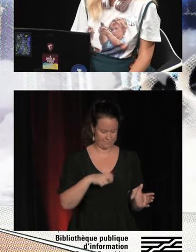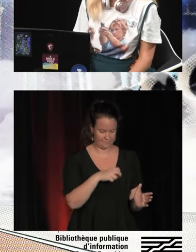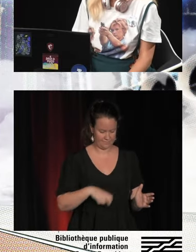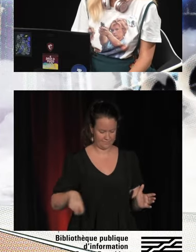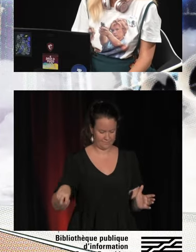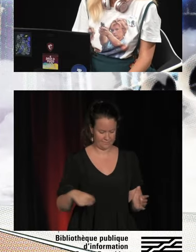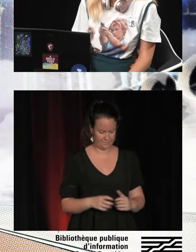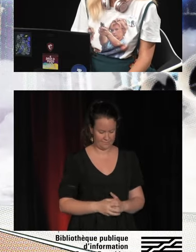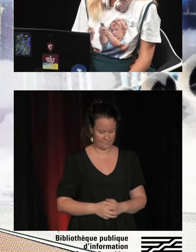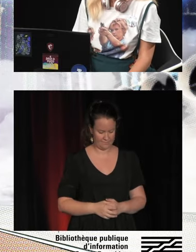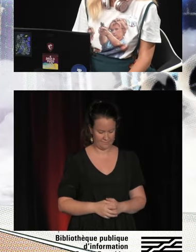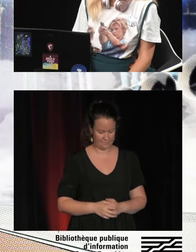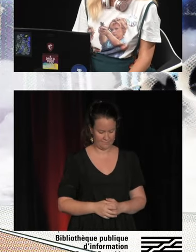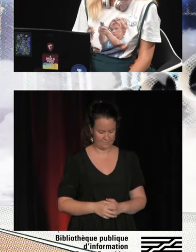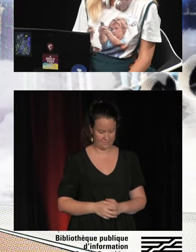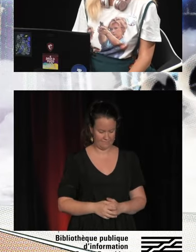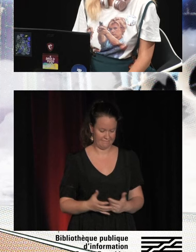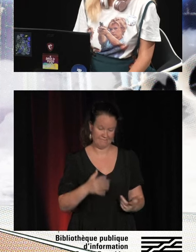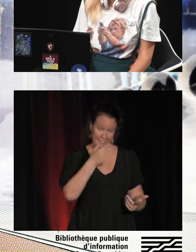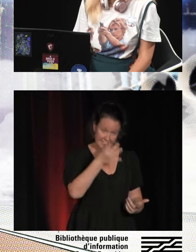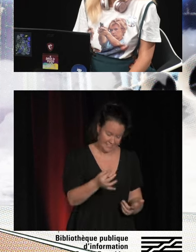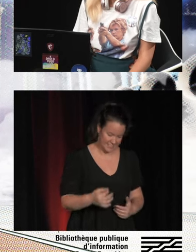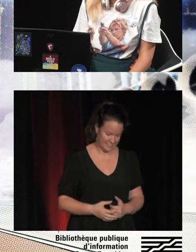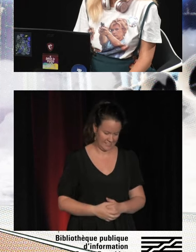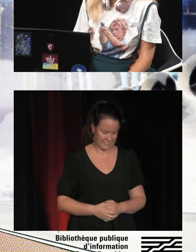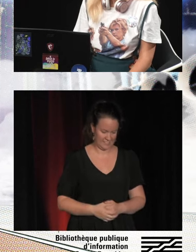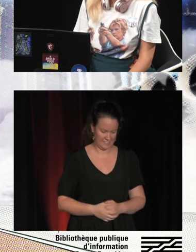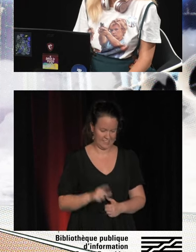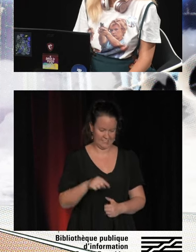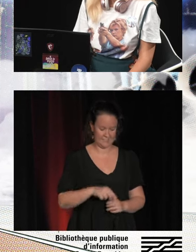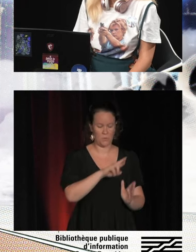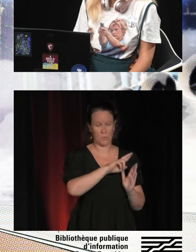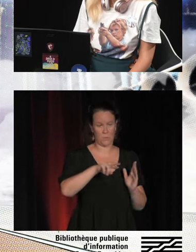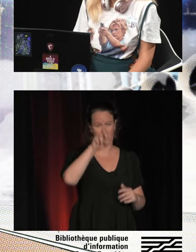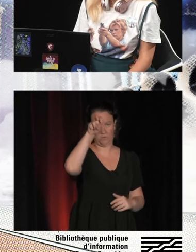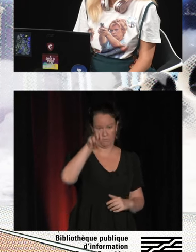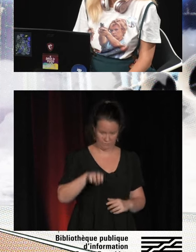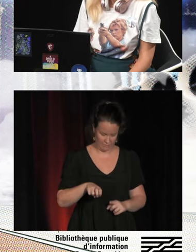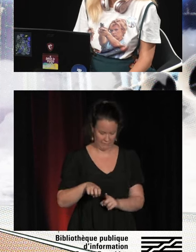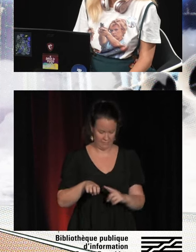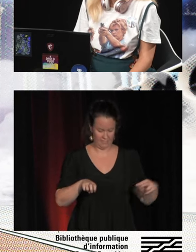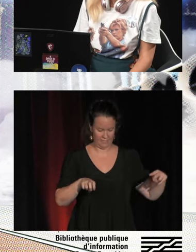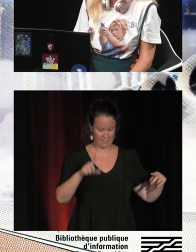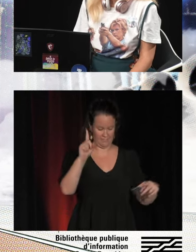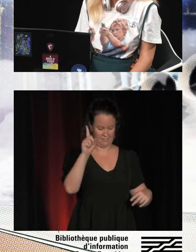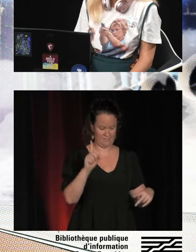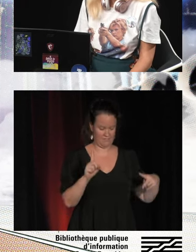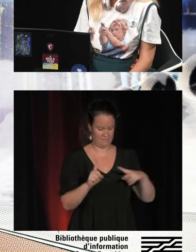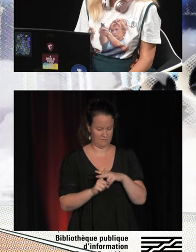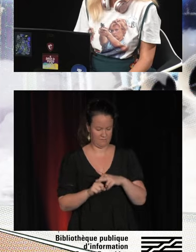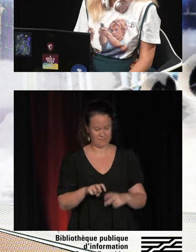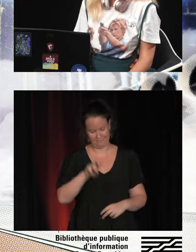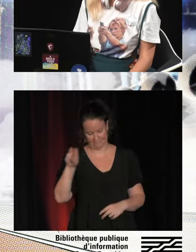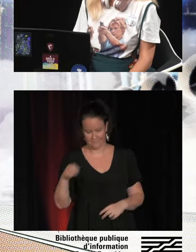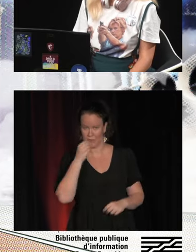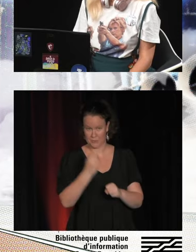sûr. Bah super! Faut attendre qu'elle se remette droite, sinon on peut pas tellement sauter dessus. Après, vous êtes obligé de refaire le tour. Voilà,